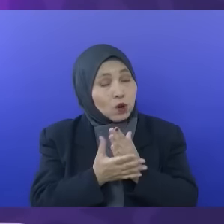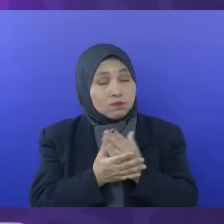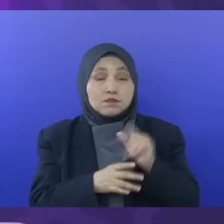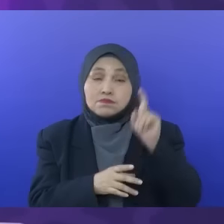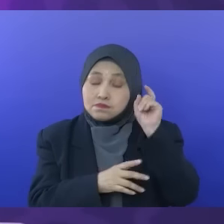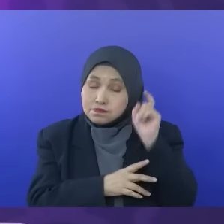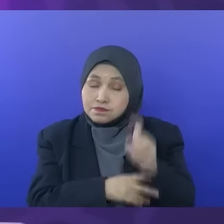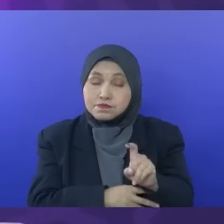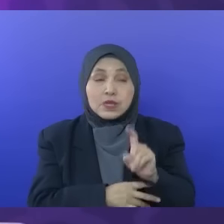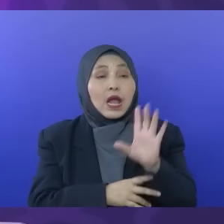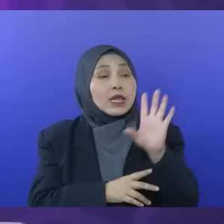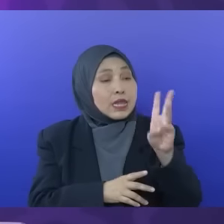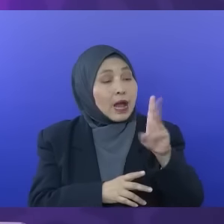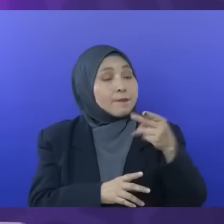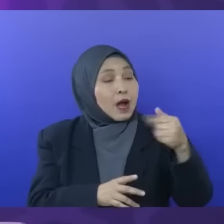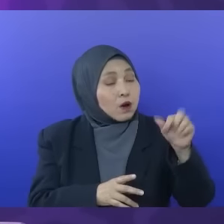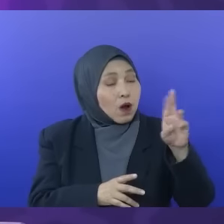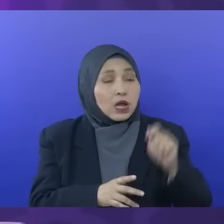contoh